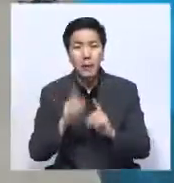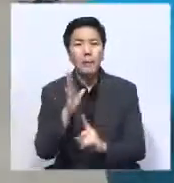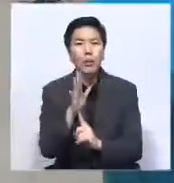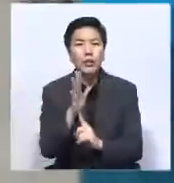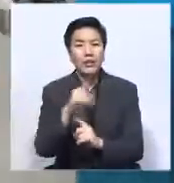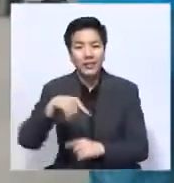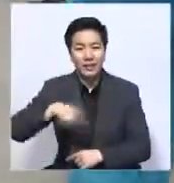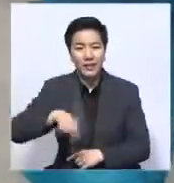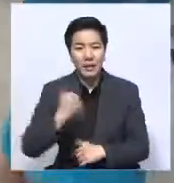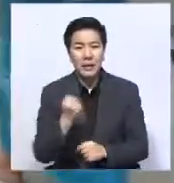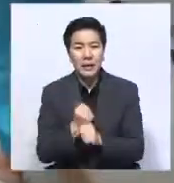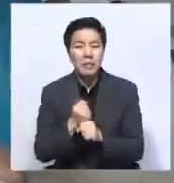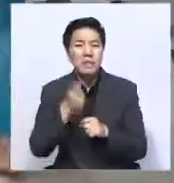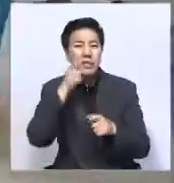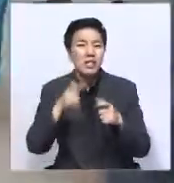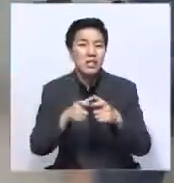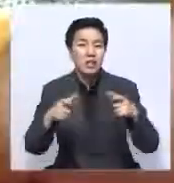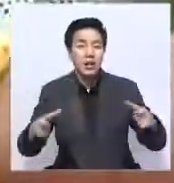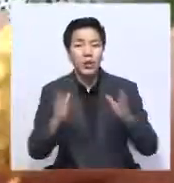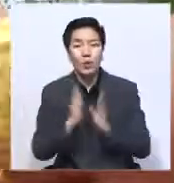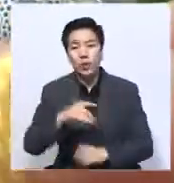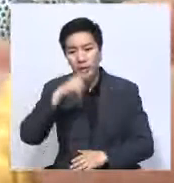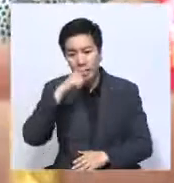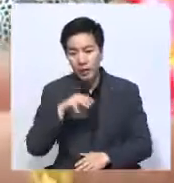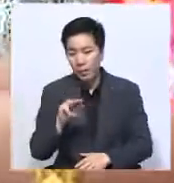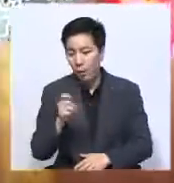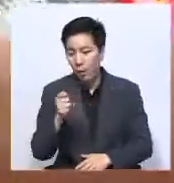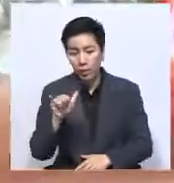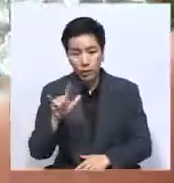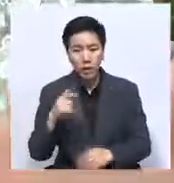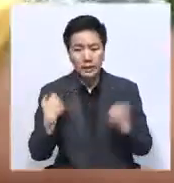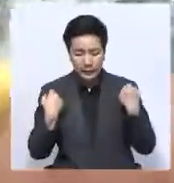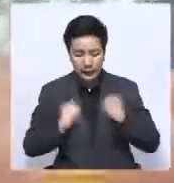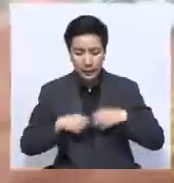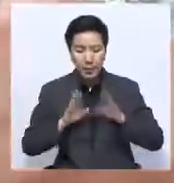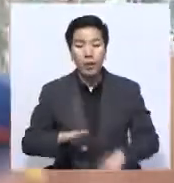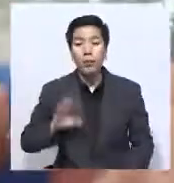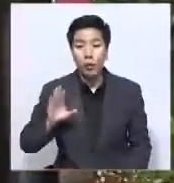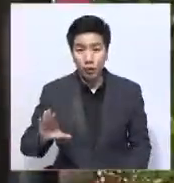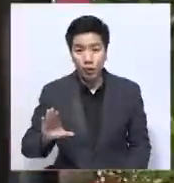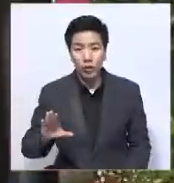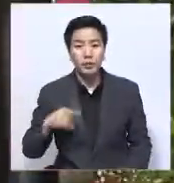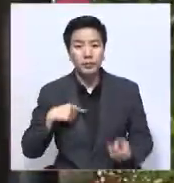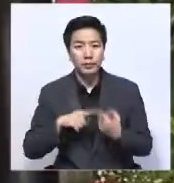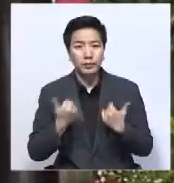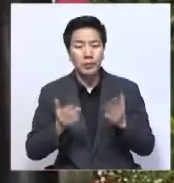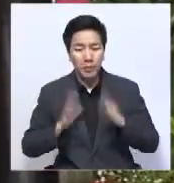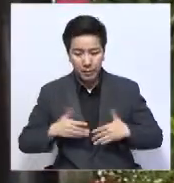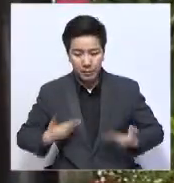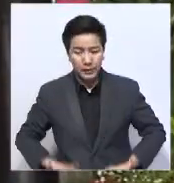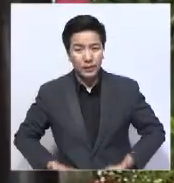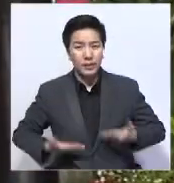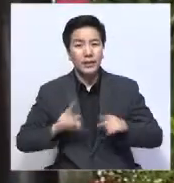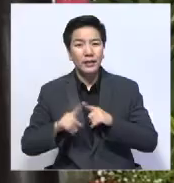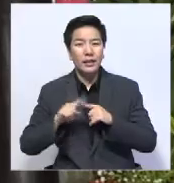ก็เป็นประเพณีบุญใหญ่ที่ชาวไทยเชื้อสายมอญพร้อมเพรียงกันแต่งกายชุดมอญประจำชาตินะครับหรือว่าชุดลอยช